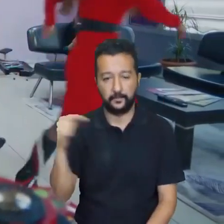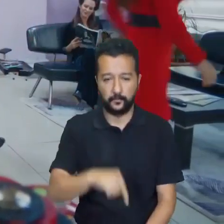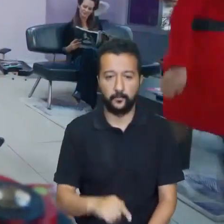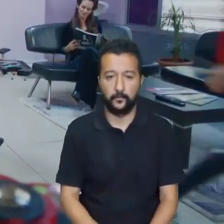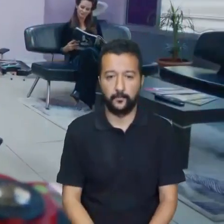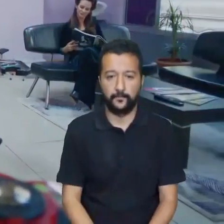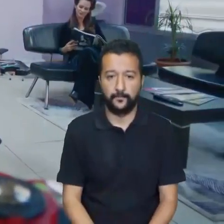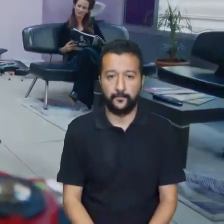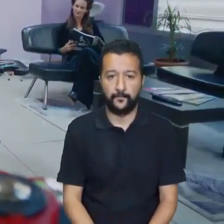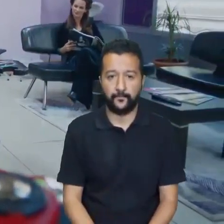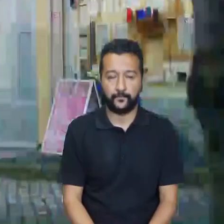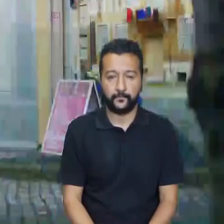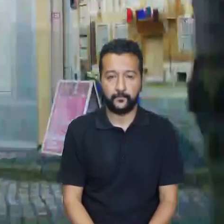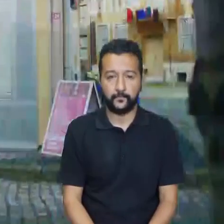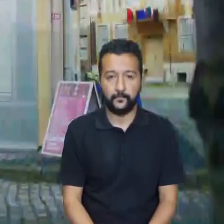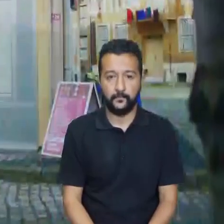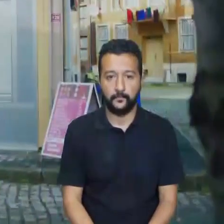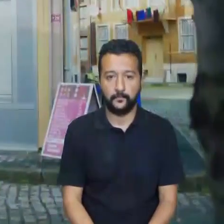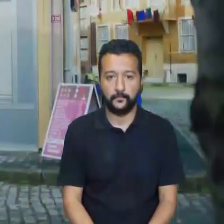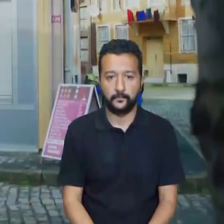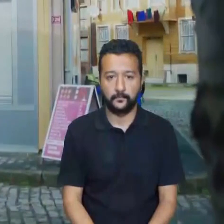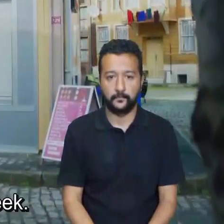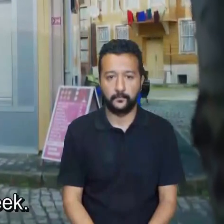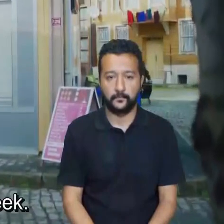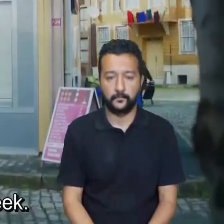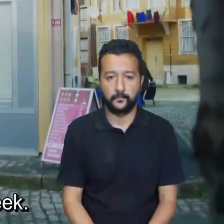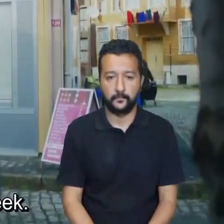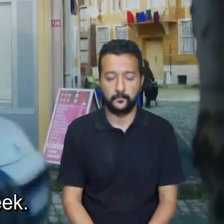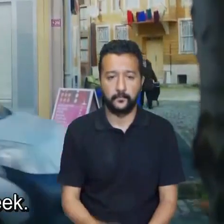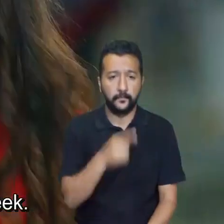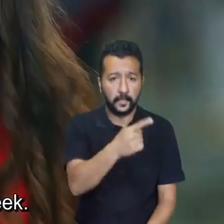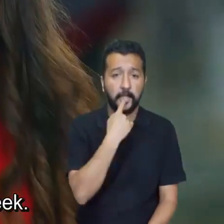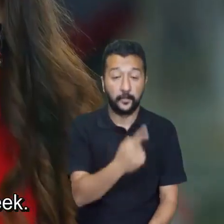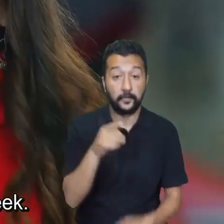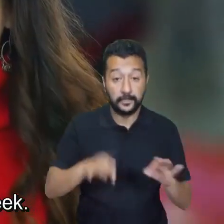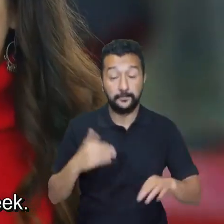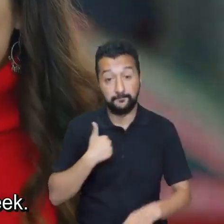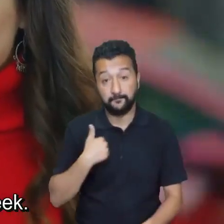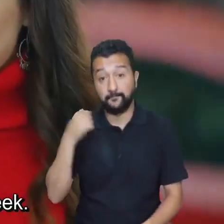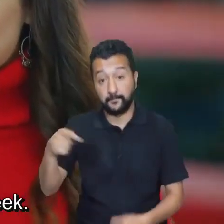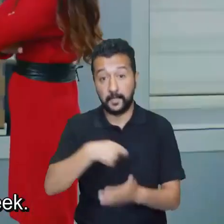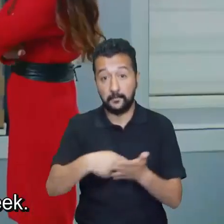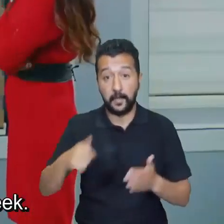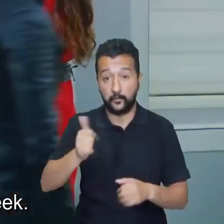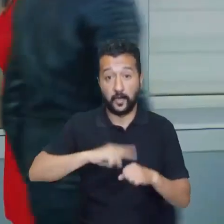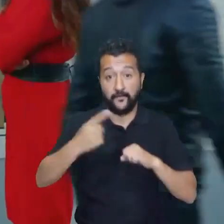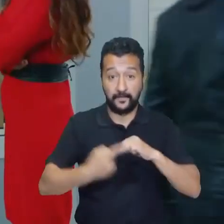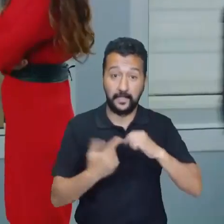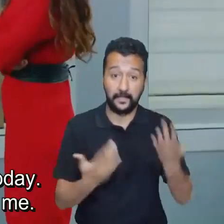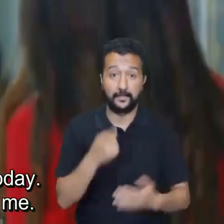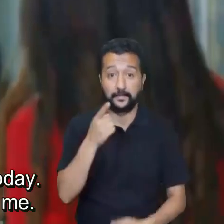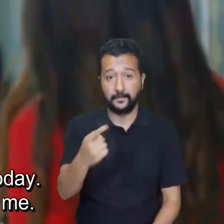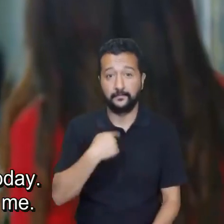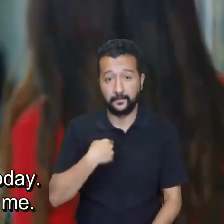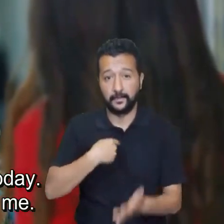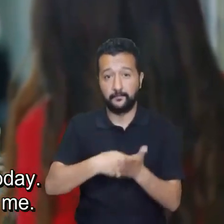geliyorum. Emel kuaför salonu yazan dükkanın önüne çıktı. Şimdi benim maaş günüm haftaya ya. Hı